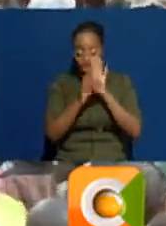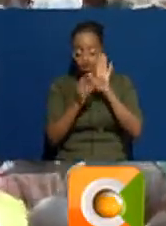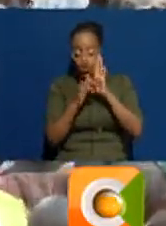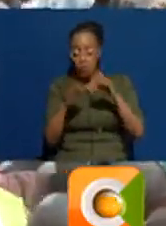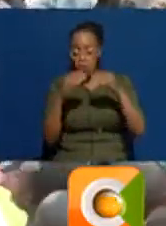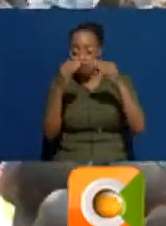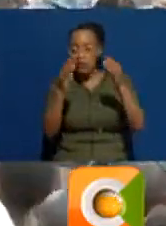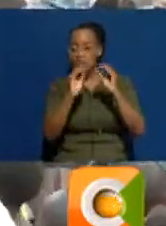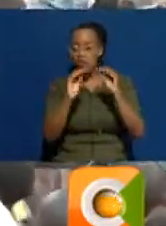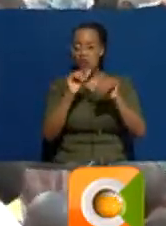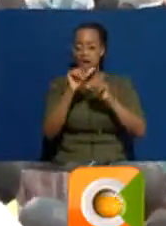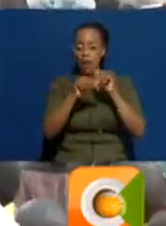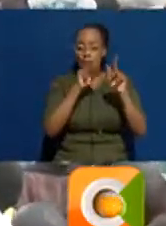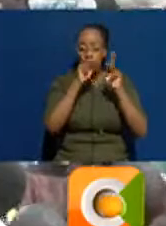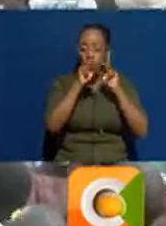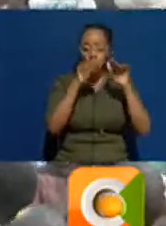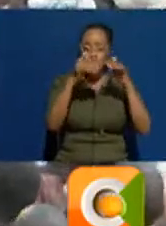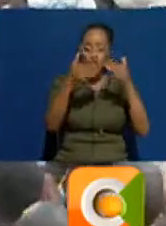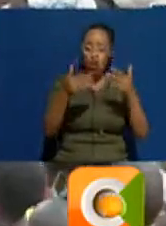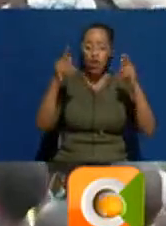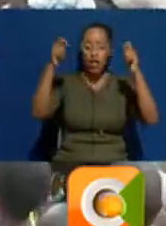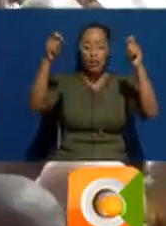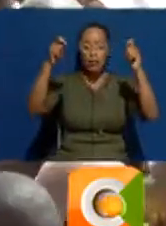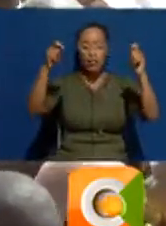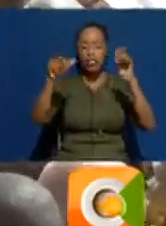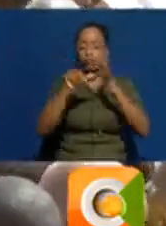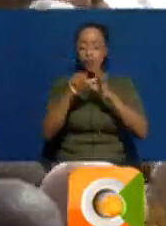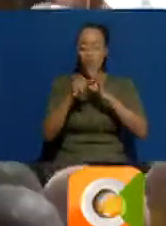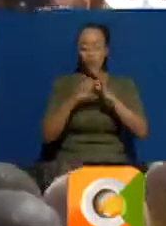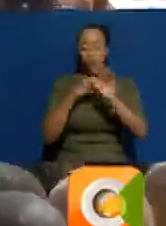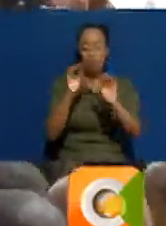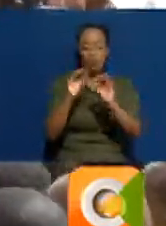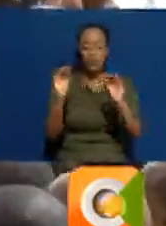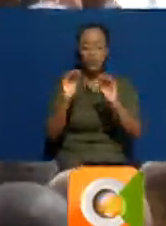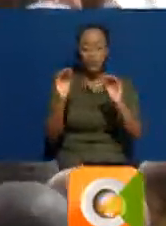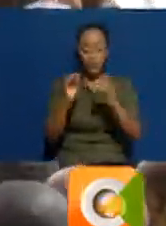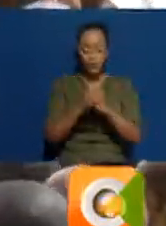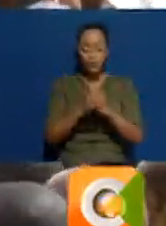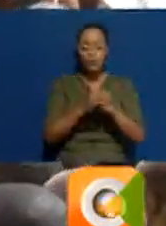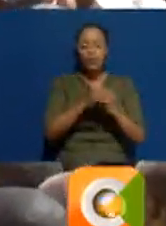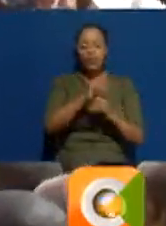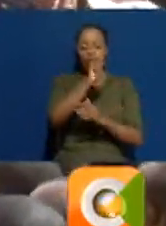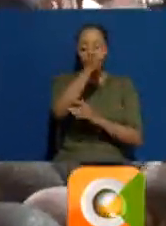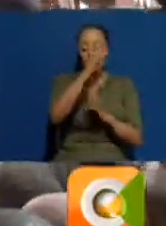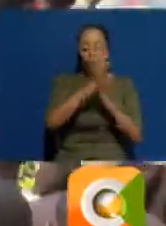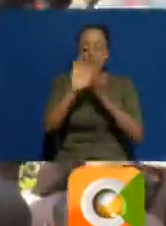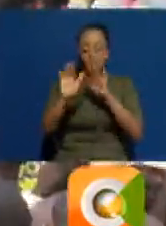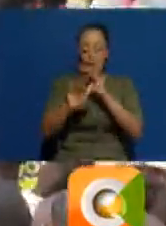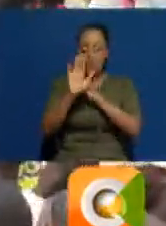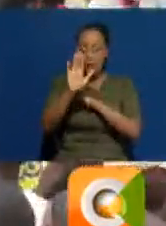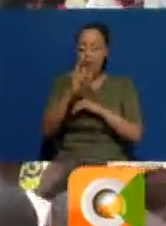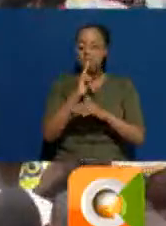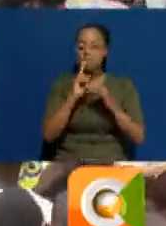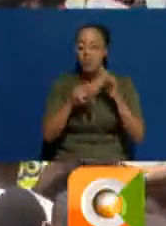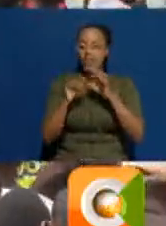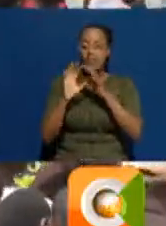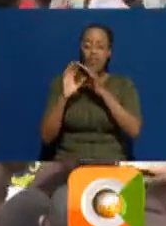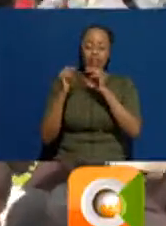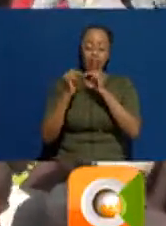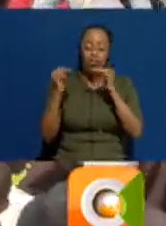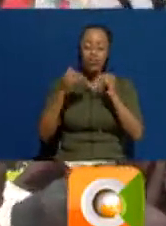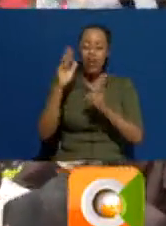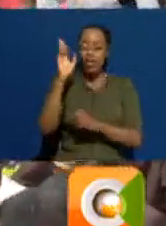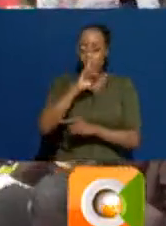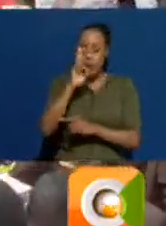provision on picketing or even on demonstration. Rais na naibu wake Rigathi Gachagua wamesema upinzani umeleta mzaha